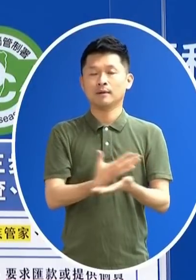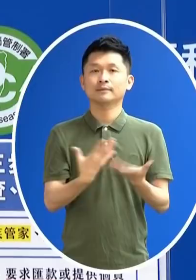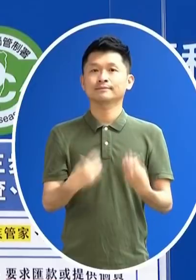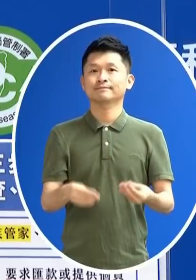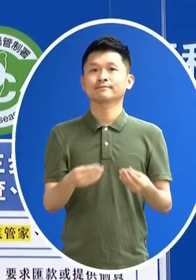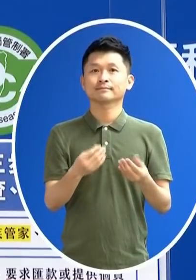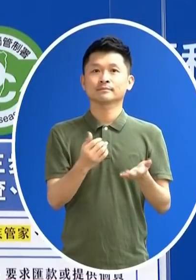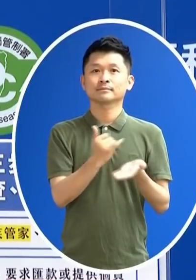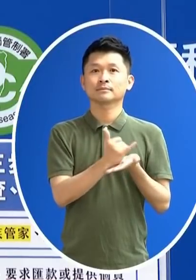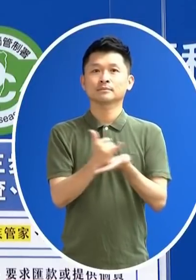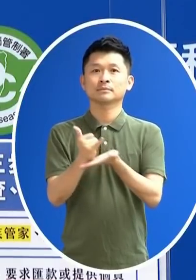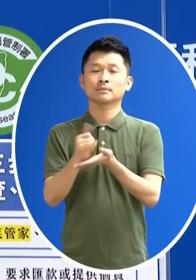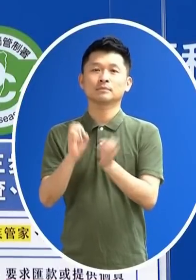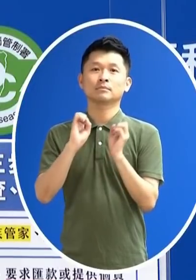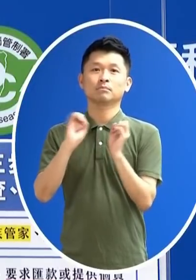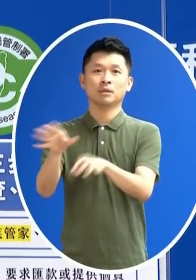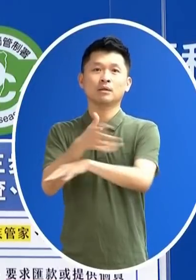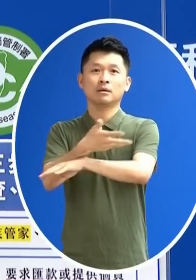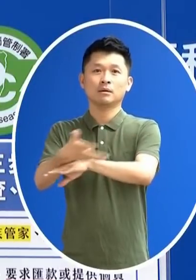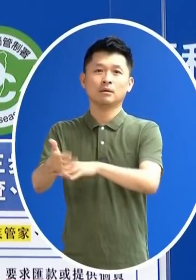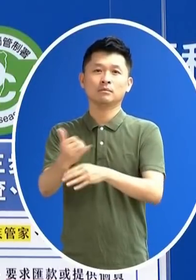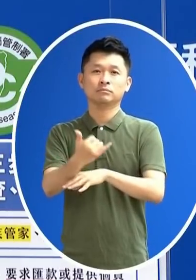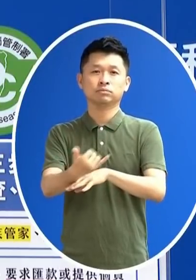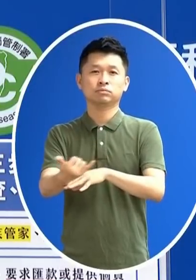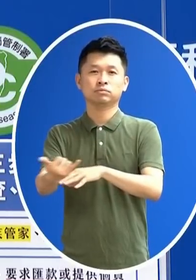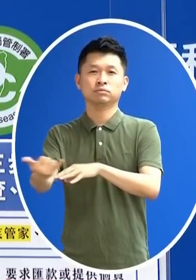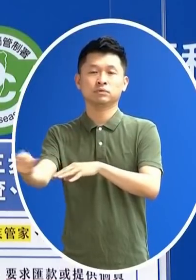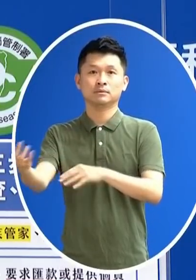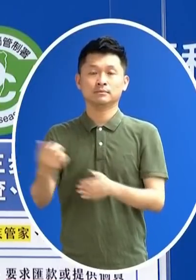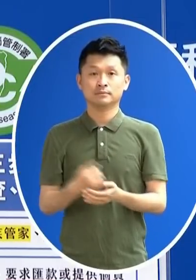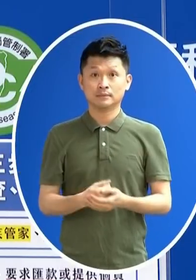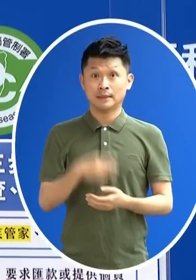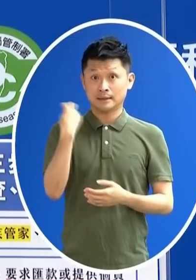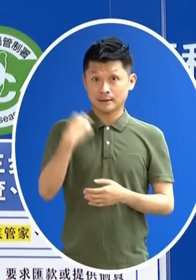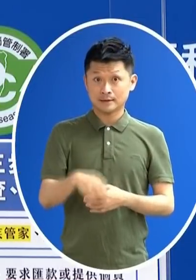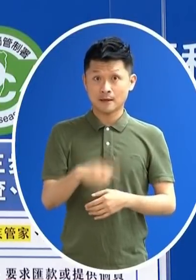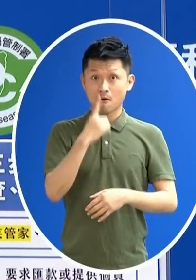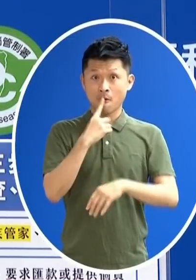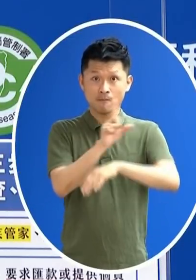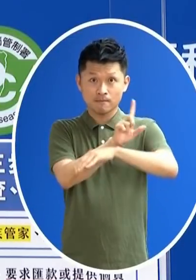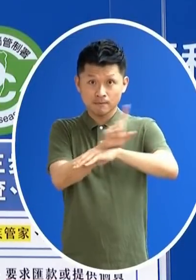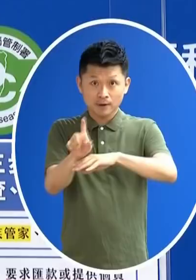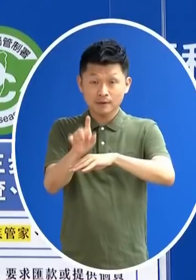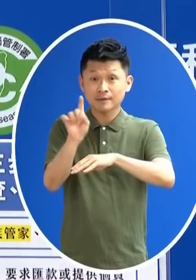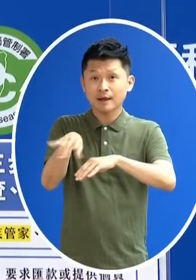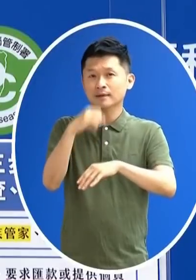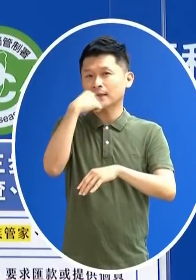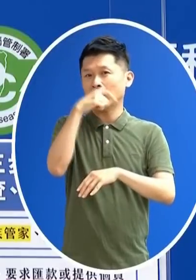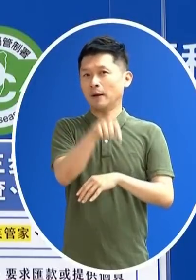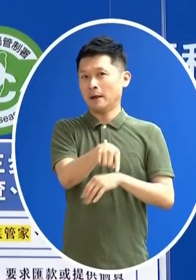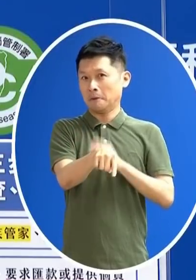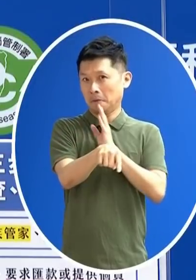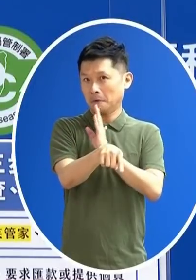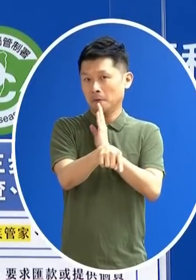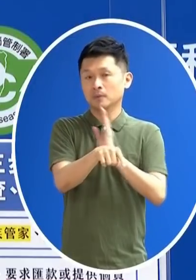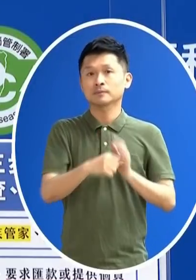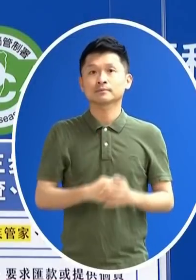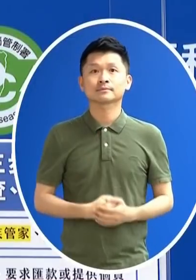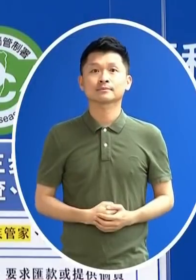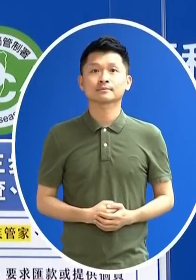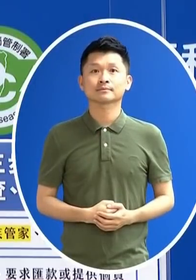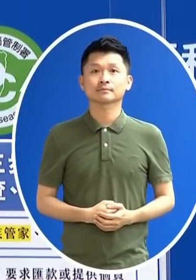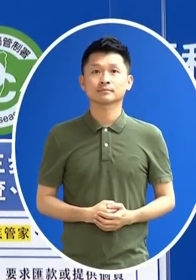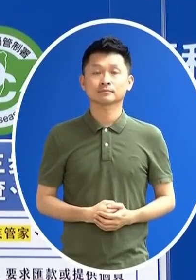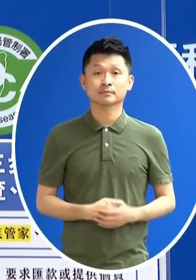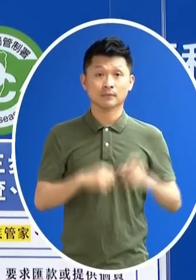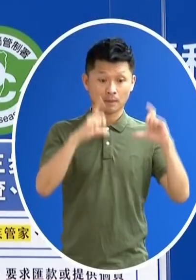在河里。那特别mark 出说是台湾的疫情，那弄